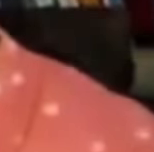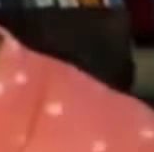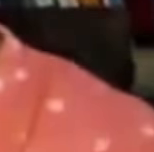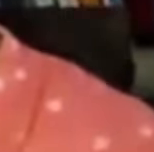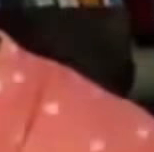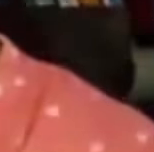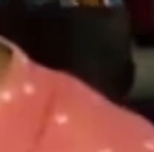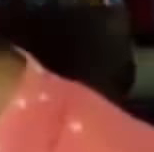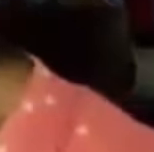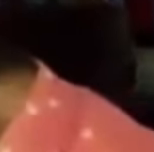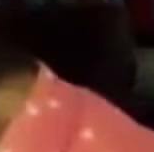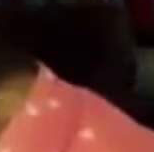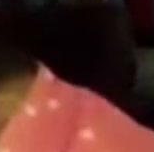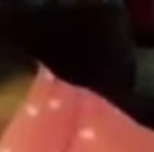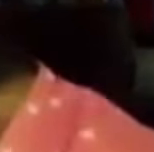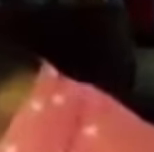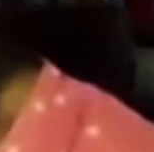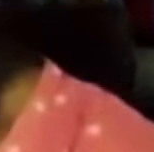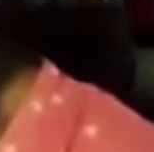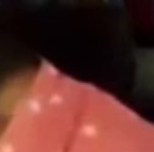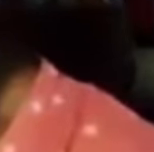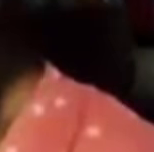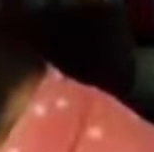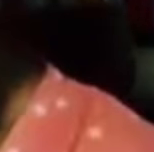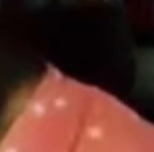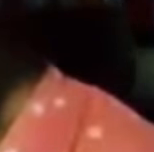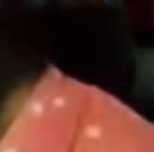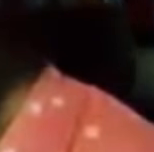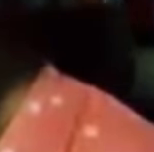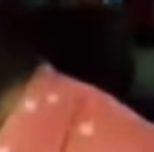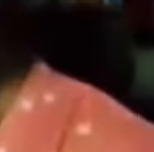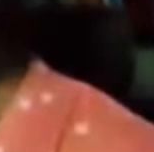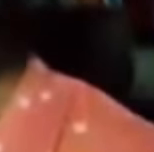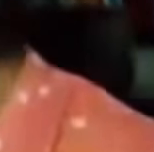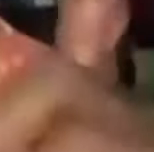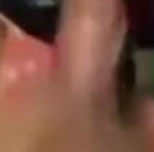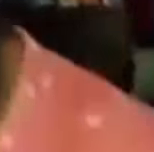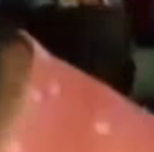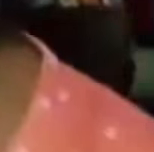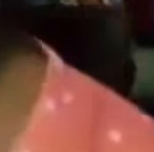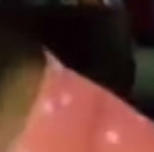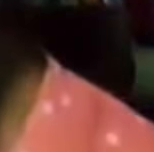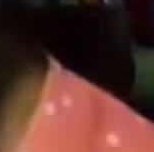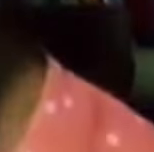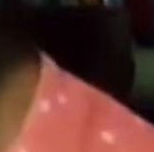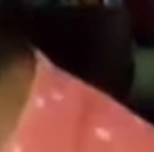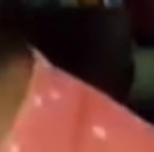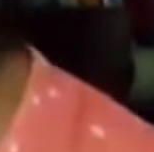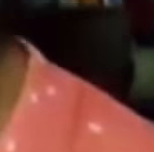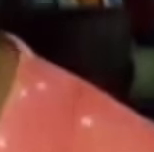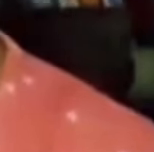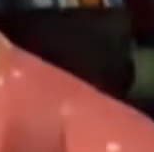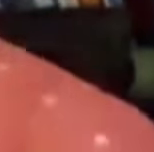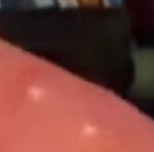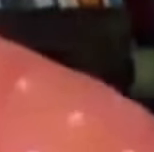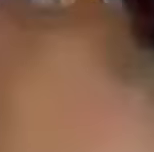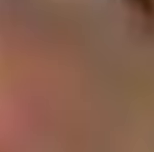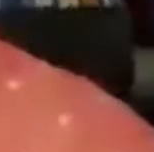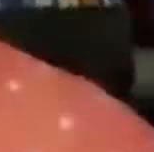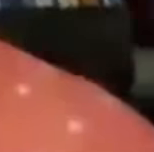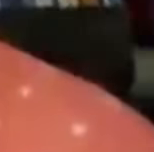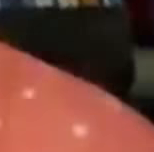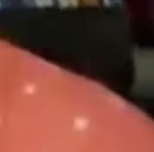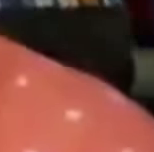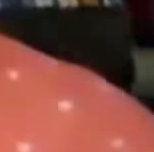ng siopaw? Eh, mahilig naman ako sa siopaw. Eh, di tinaas ko ang kamay ko. Ganong kagarapan. At the